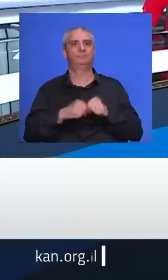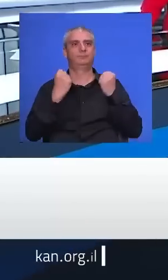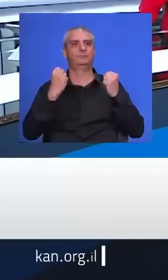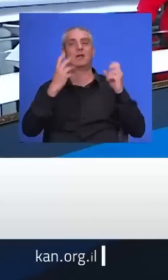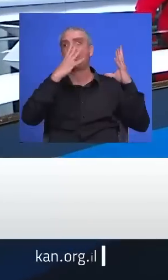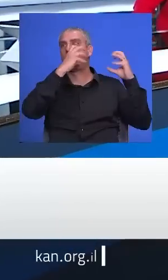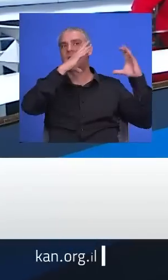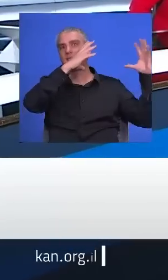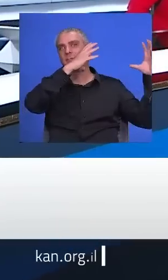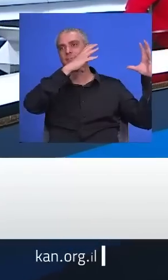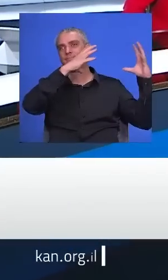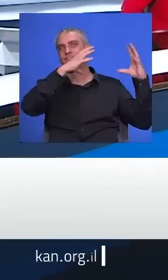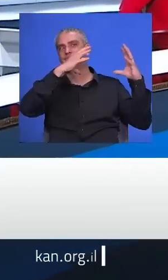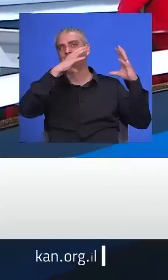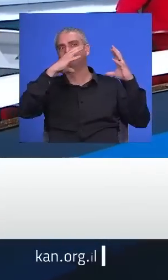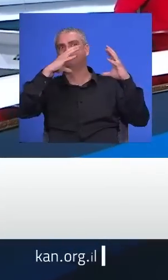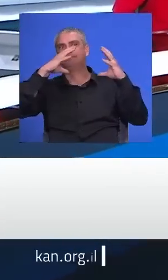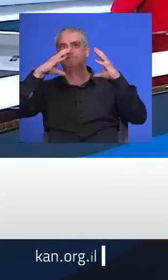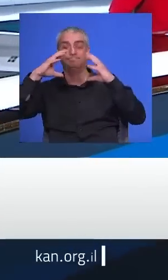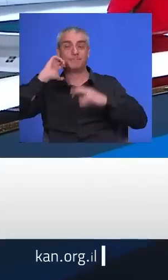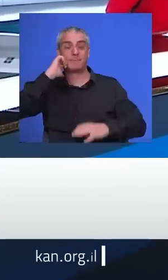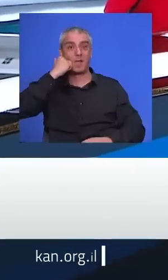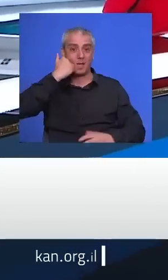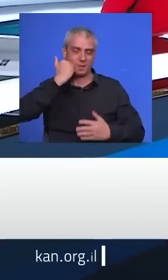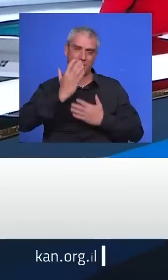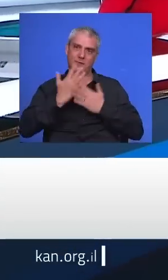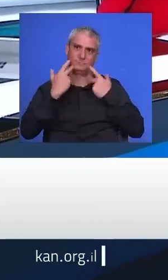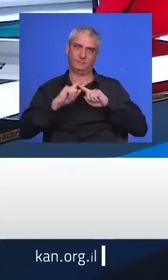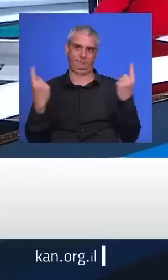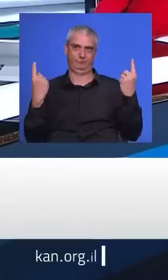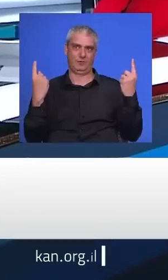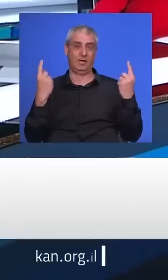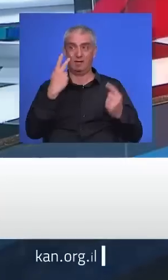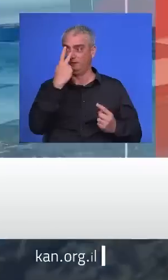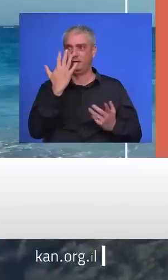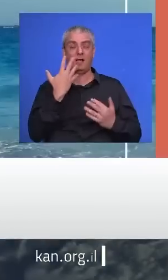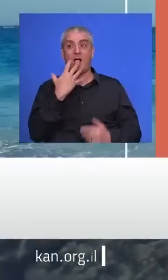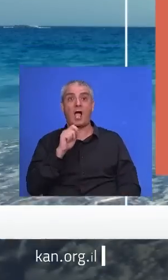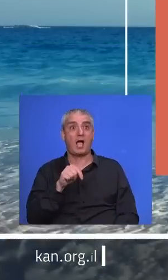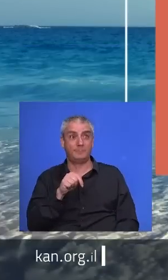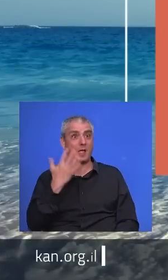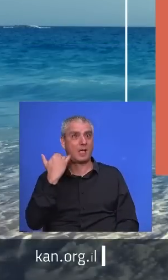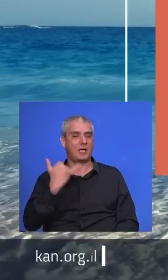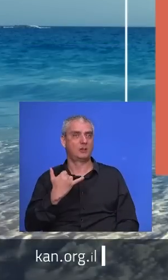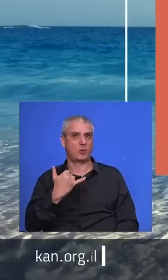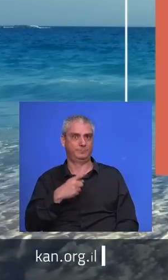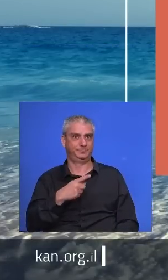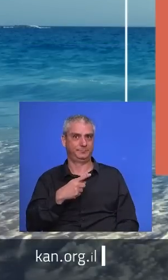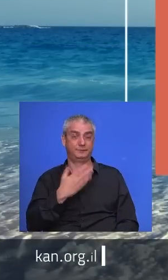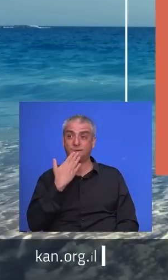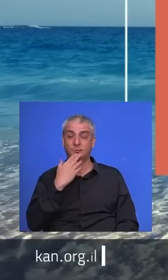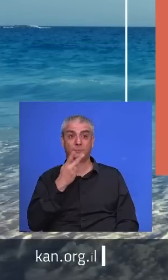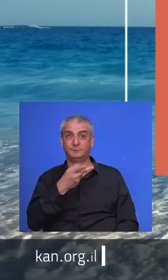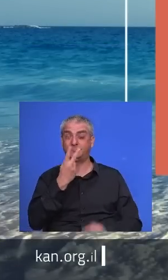העננים מתחילים לחסות אותנו, ומחר כבר שונה לחלוטין. תראי עד כמה חם היה היום, אוקיי? ירושלים